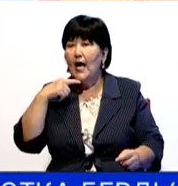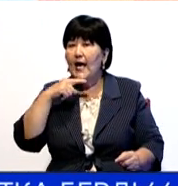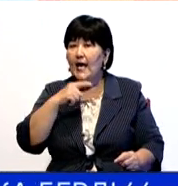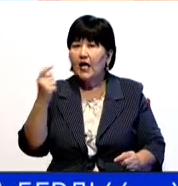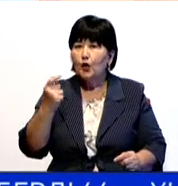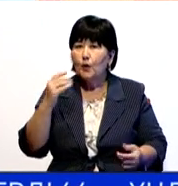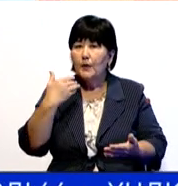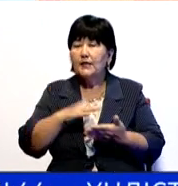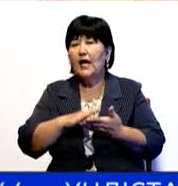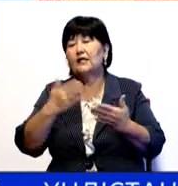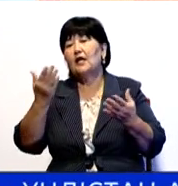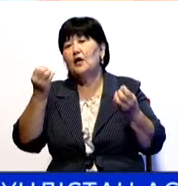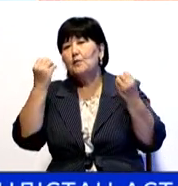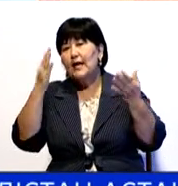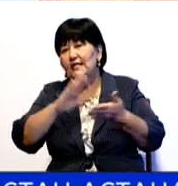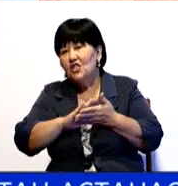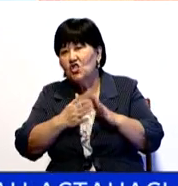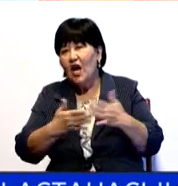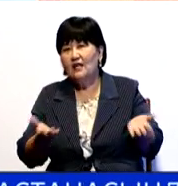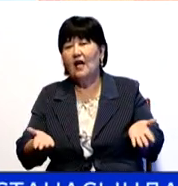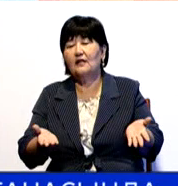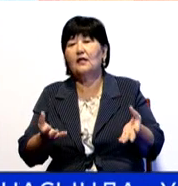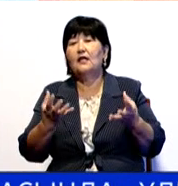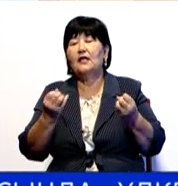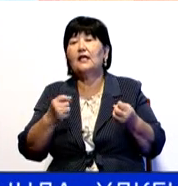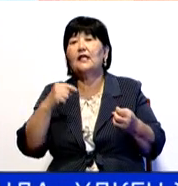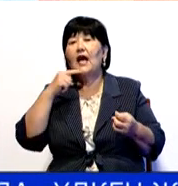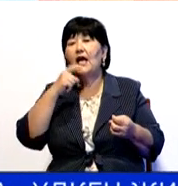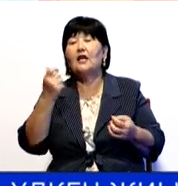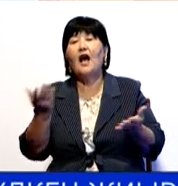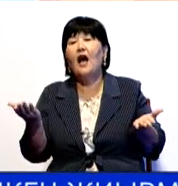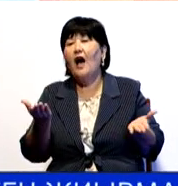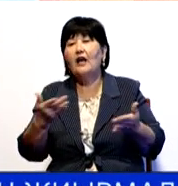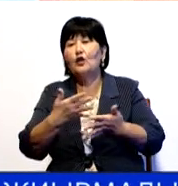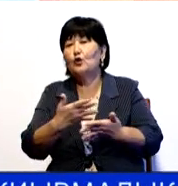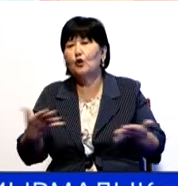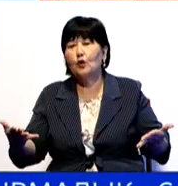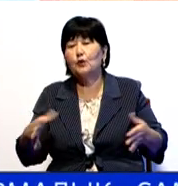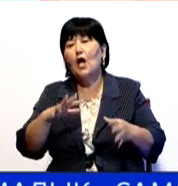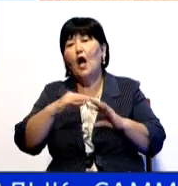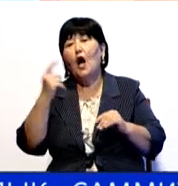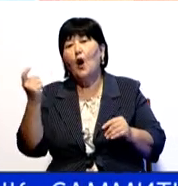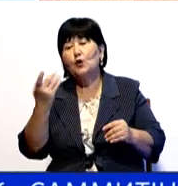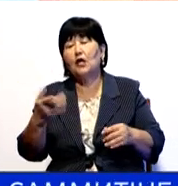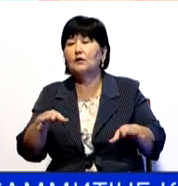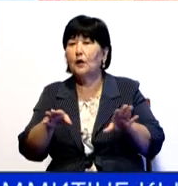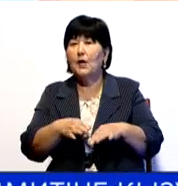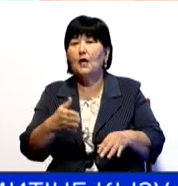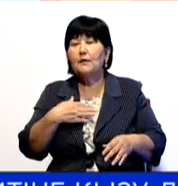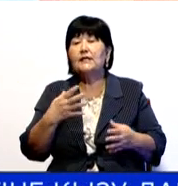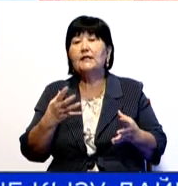жағынан, мәдени жағынан, енді экономиканың қай түрі болса да, ауыл шаруашылығы болса, біз